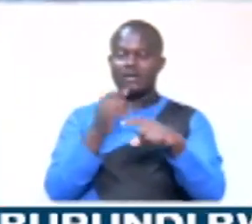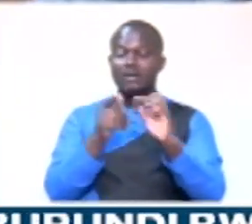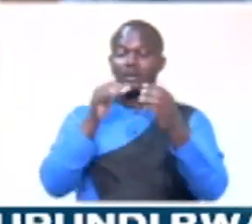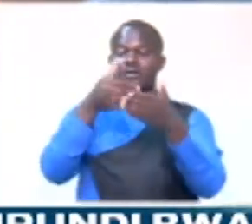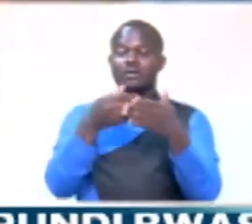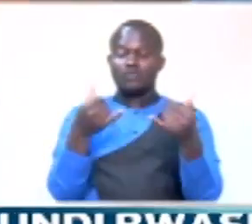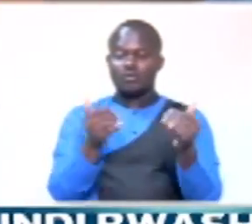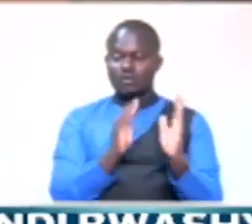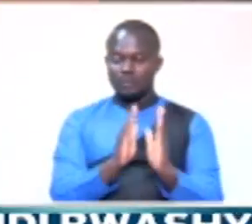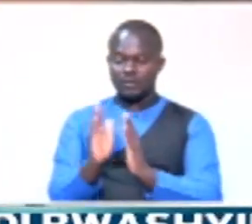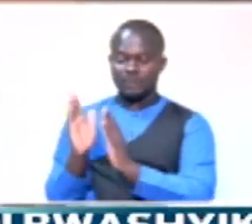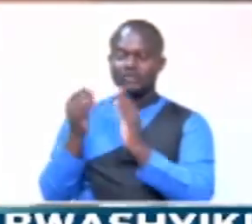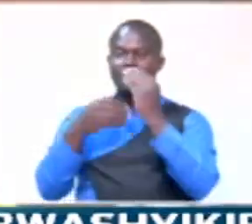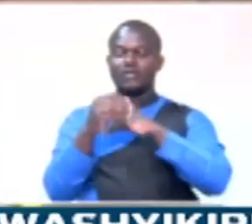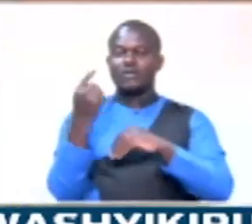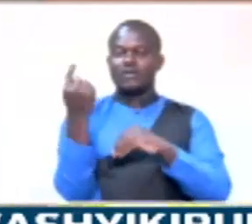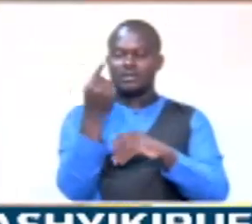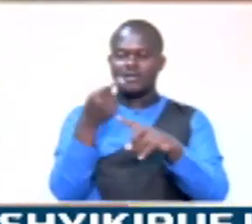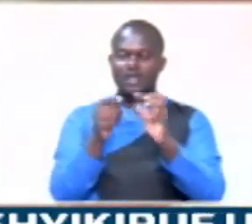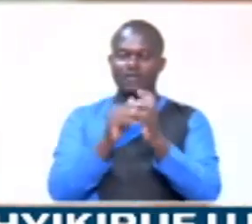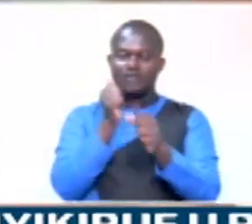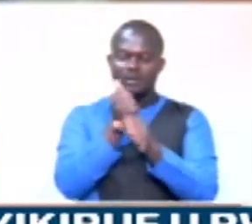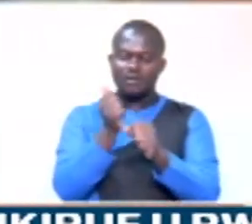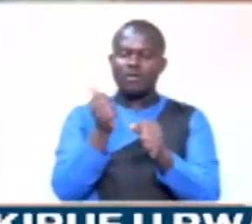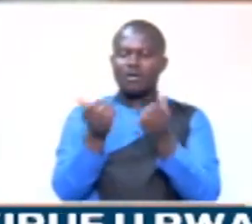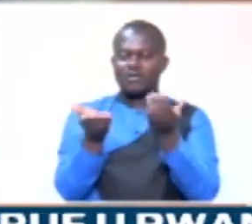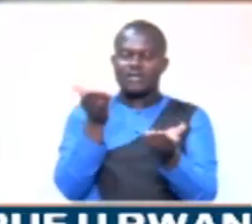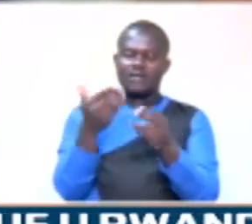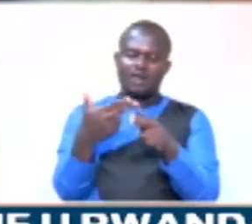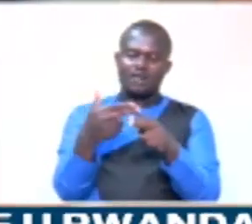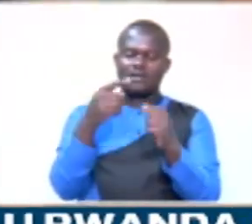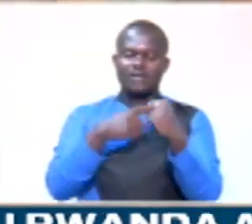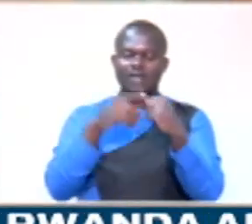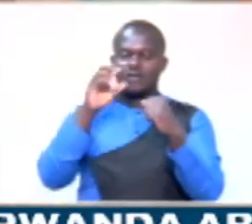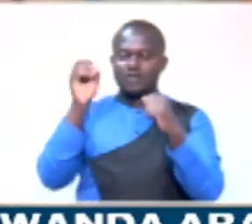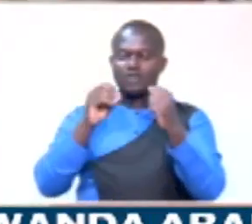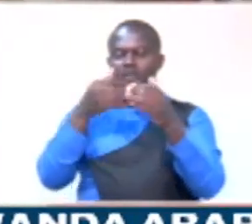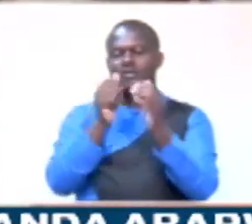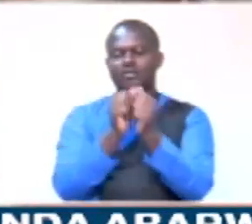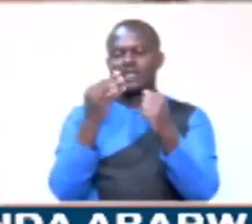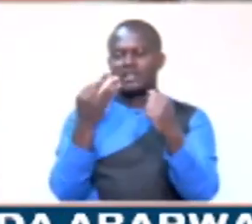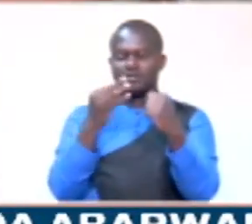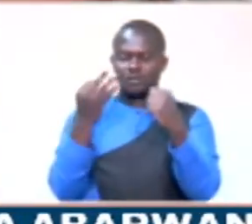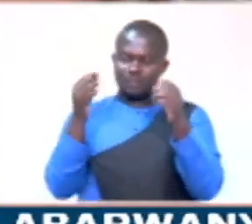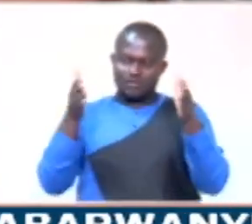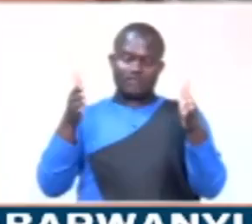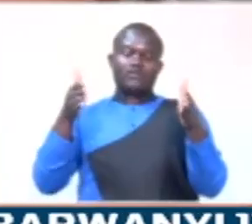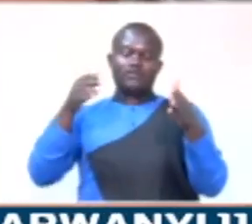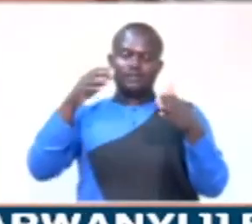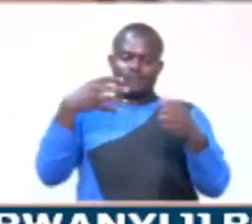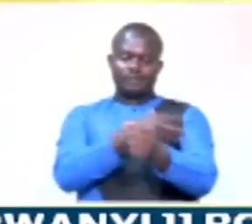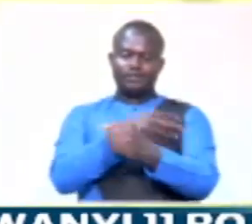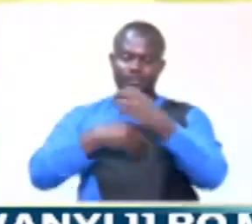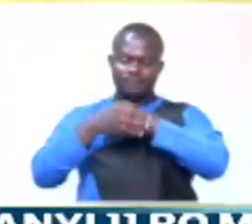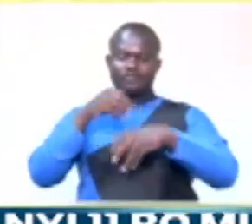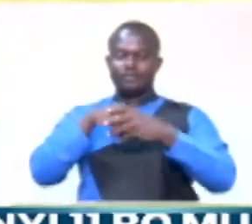kugeza ubu rutunganya igicuruzwa kimwe nacyo rukora ku kigereranyo kiri hagati ya 6% na 13% by'ubushobozi bw'uruganda,